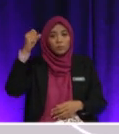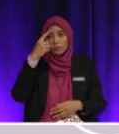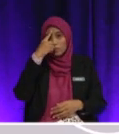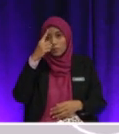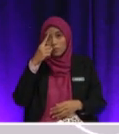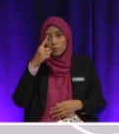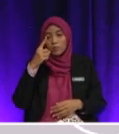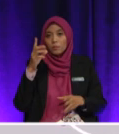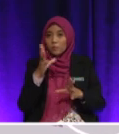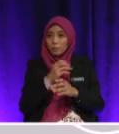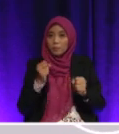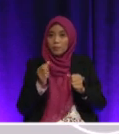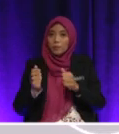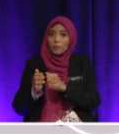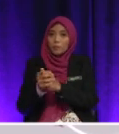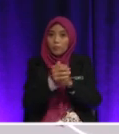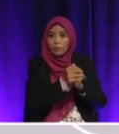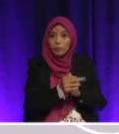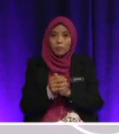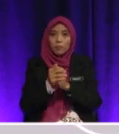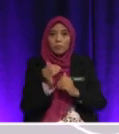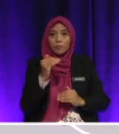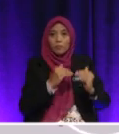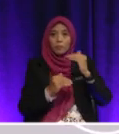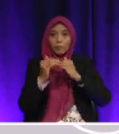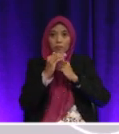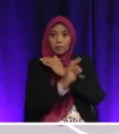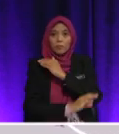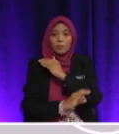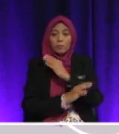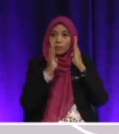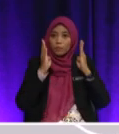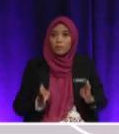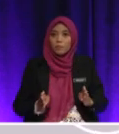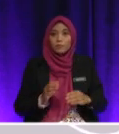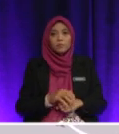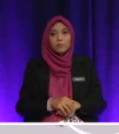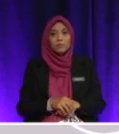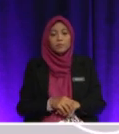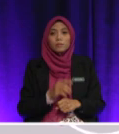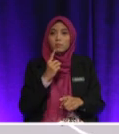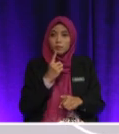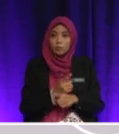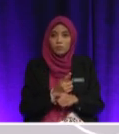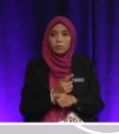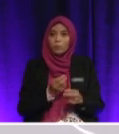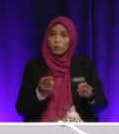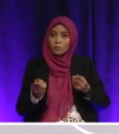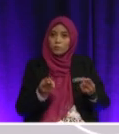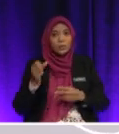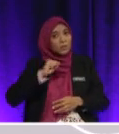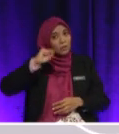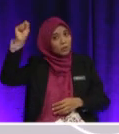perpaduan kaum untuk membina negara bangsa betul Aqila sebenarnya kemerdekaan ini